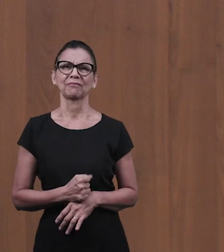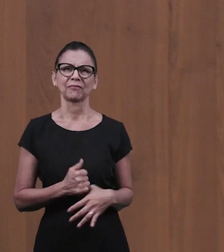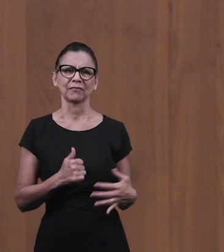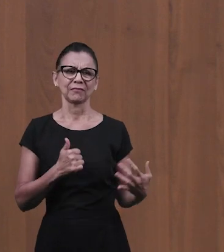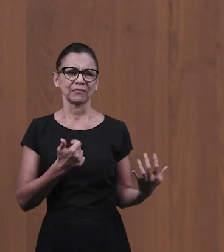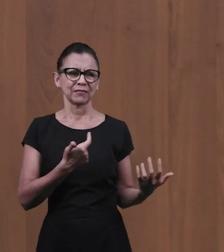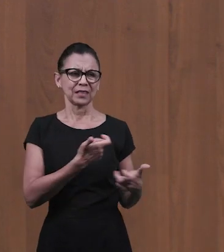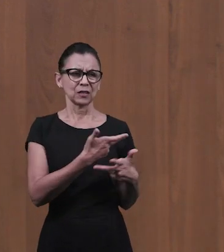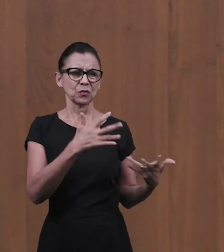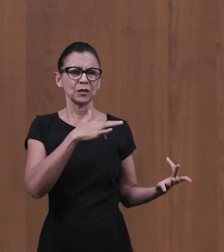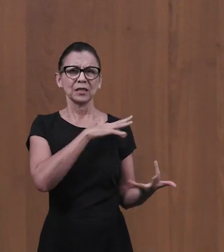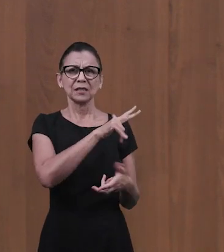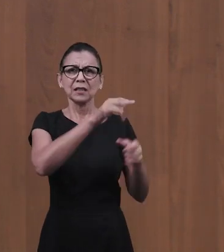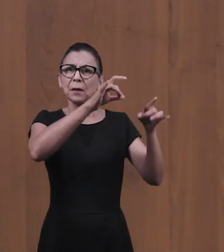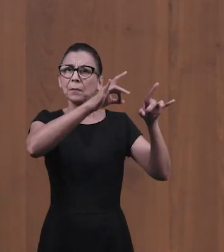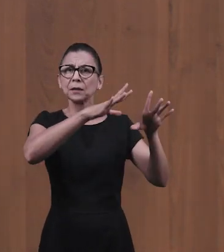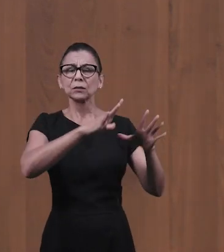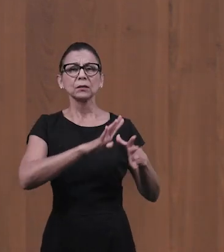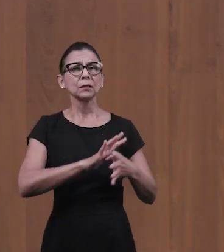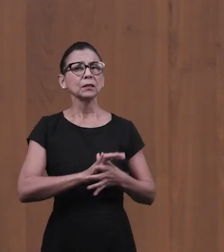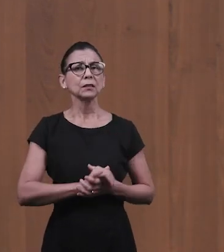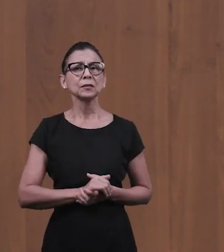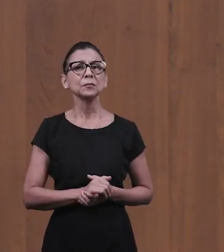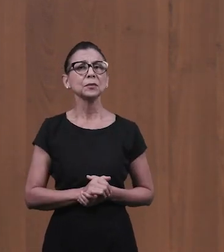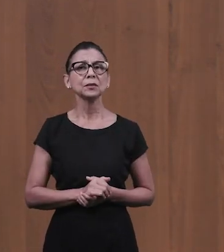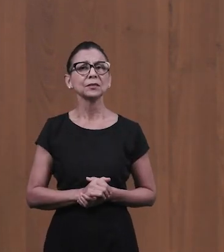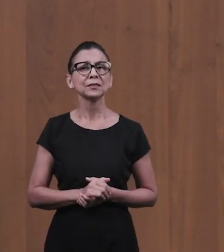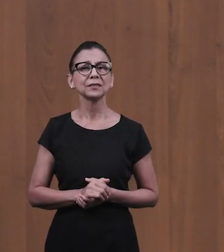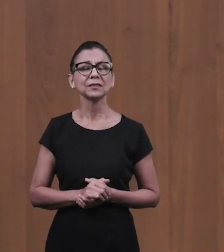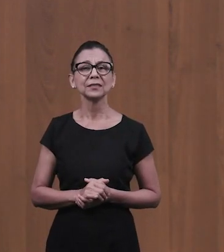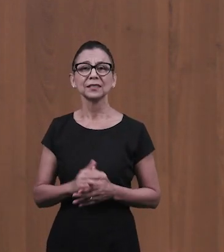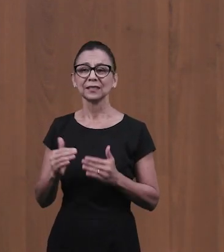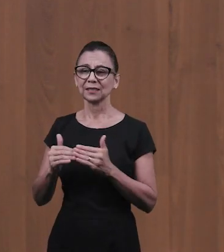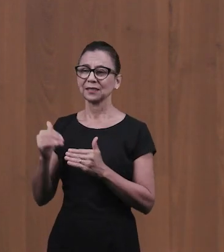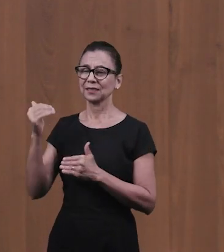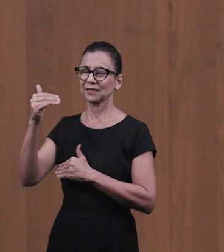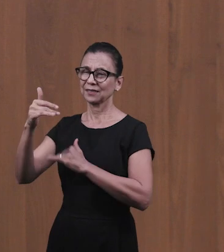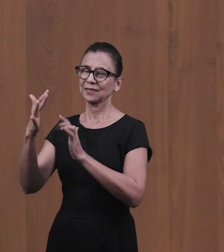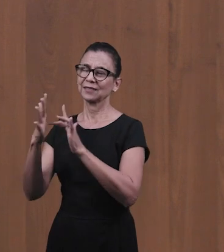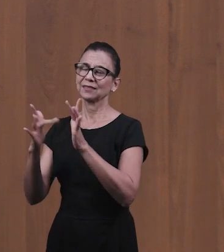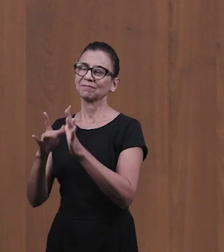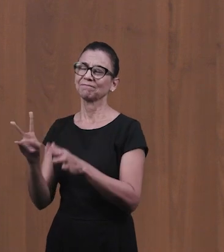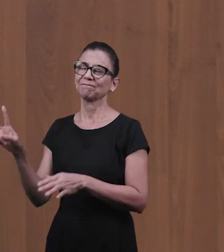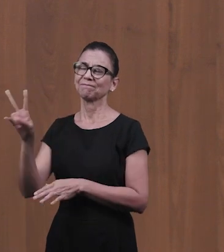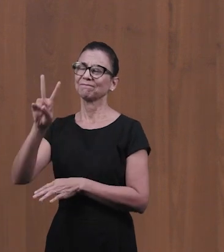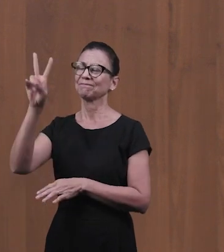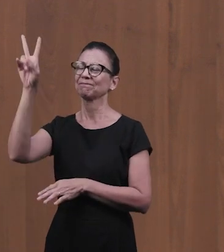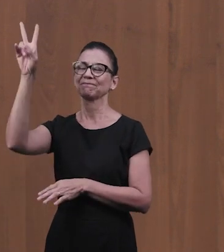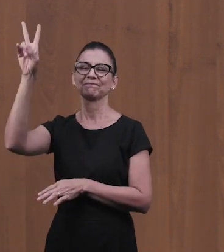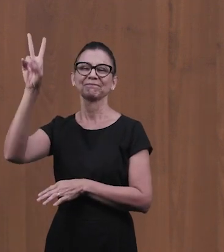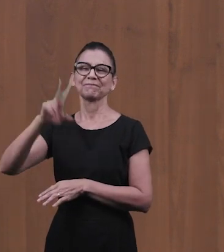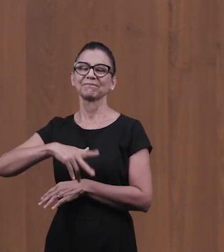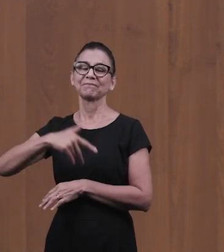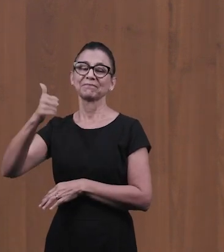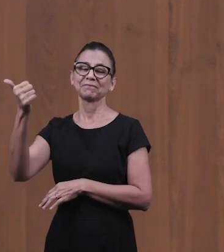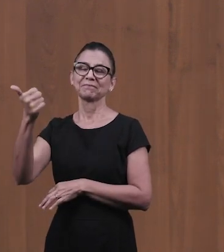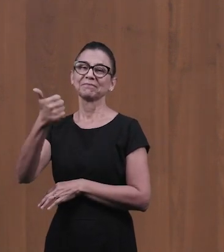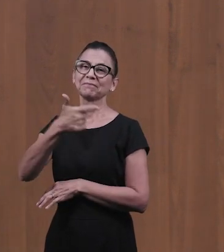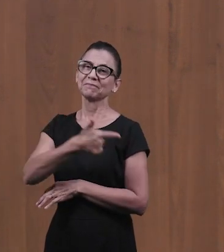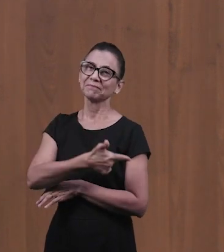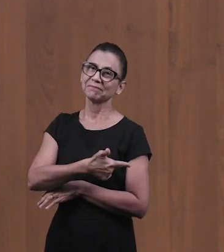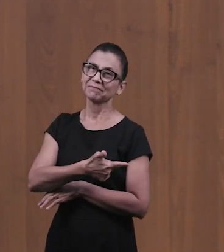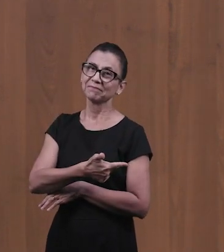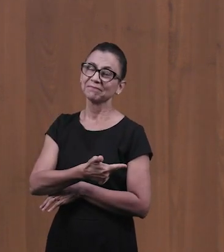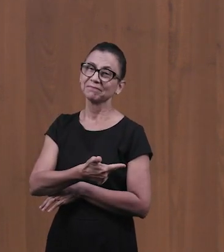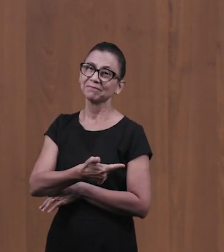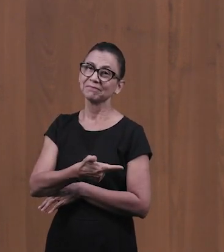le Seigneur, nous laissons derrière nous. Et Jésus, il commence à faire ce qui est de plus précieux de notre vie. Il